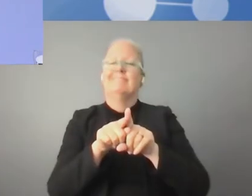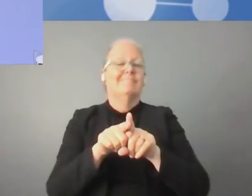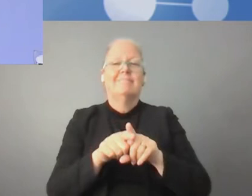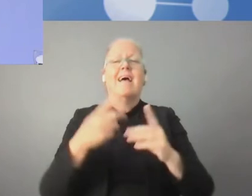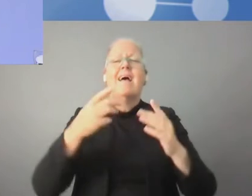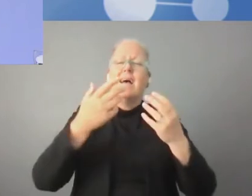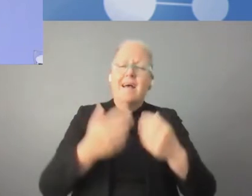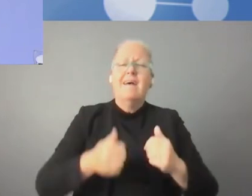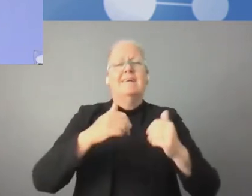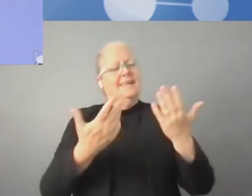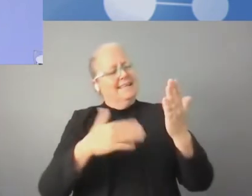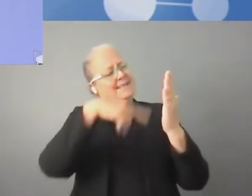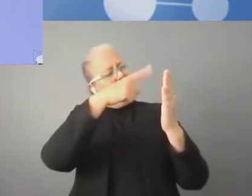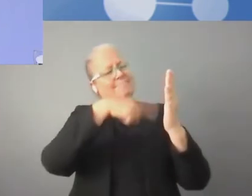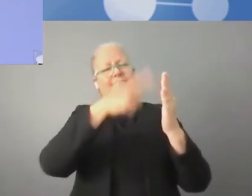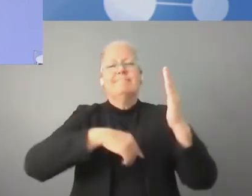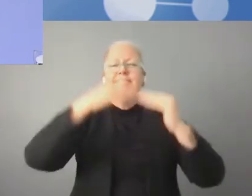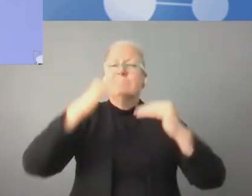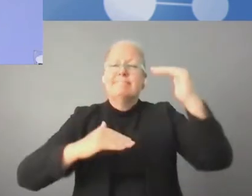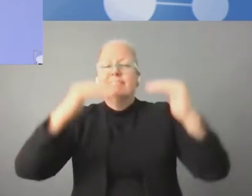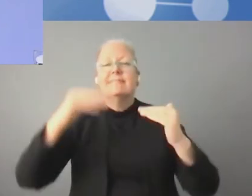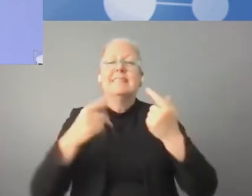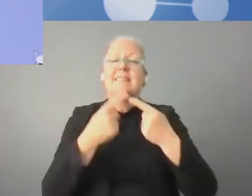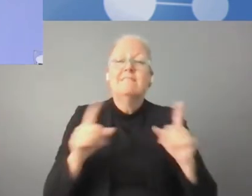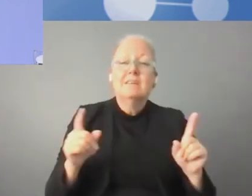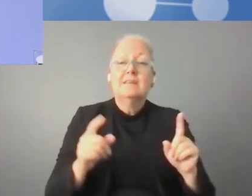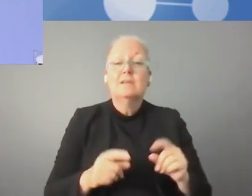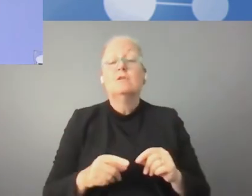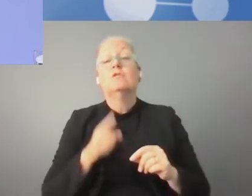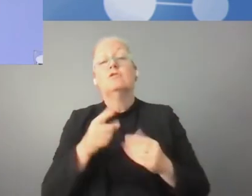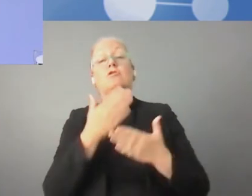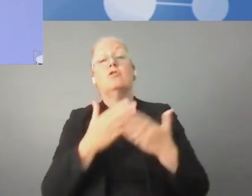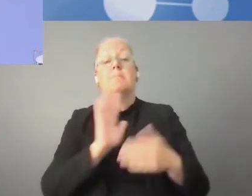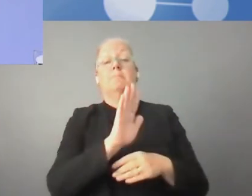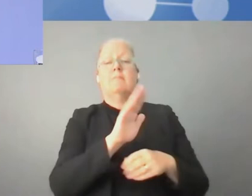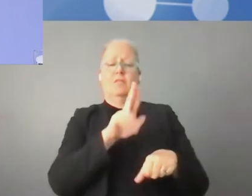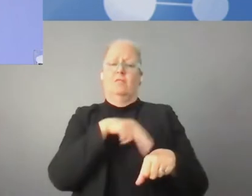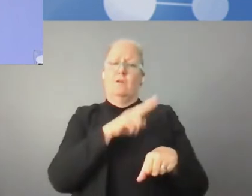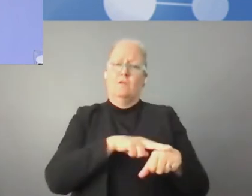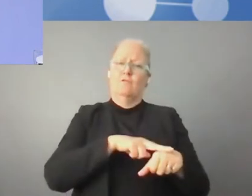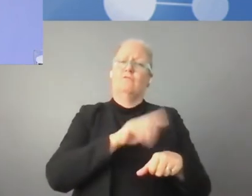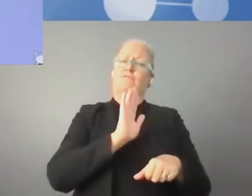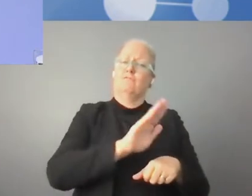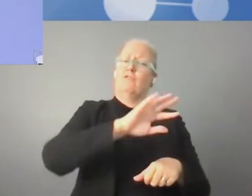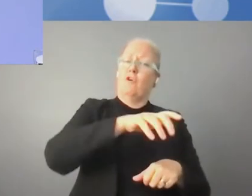监管和治理的，在不同的层面上、不同的方面，有的法规法则